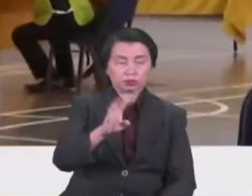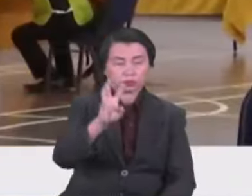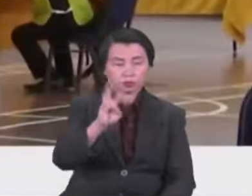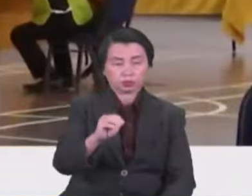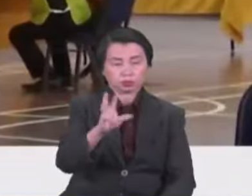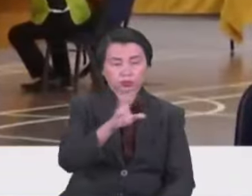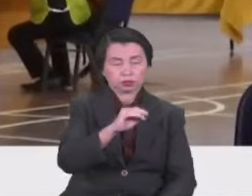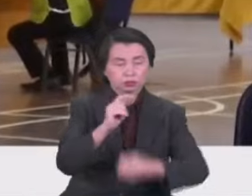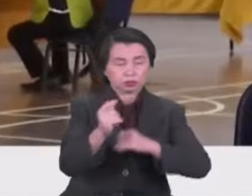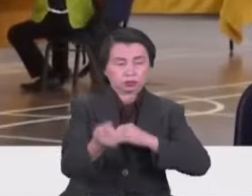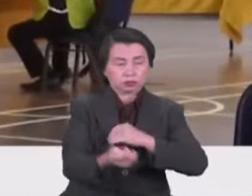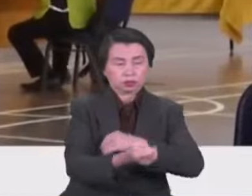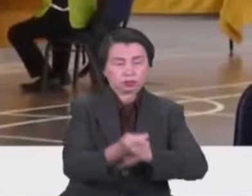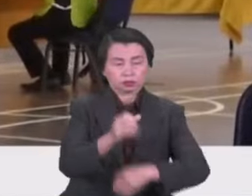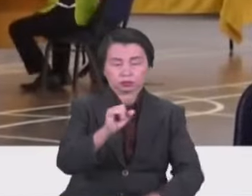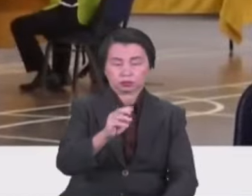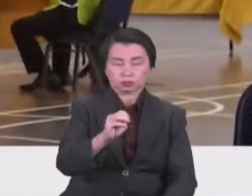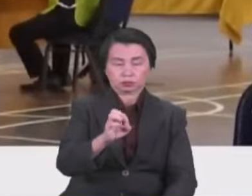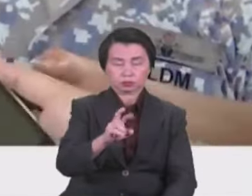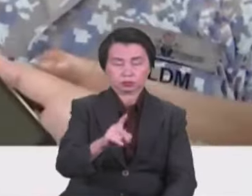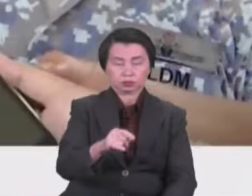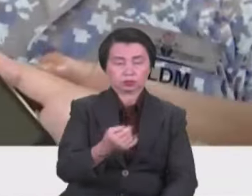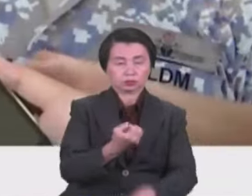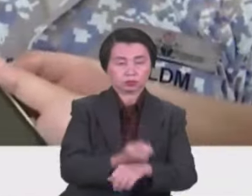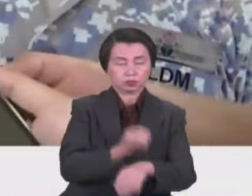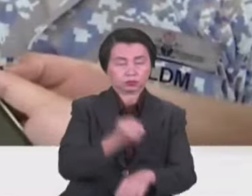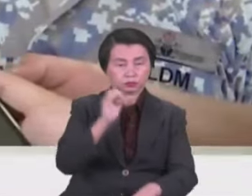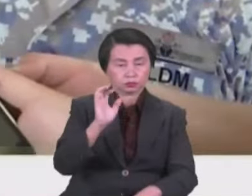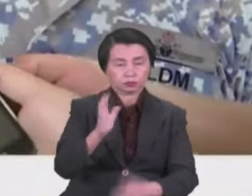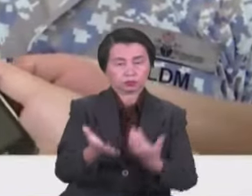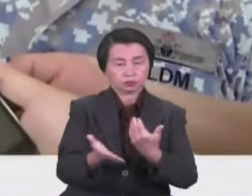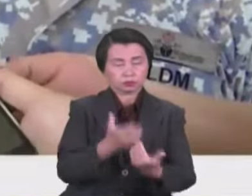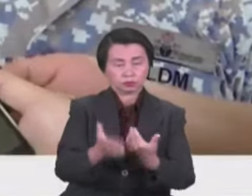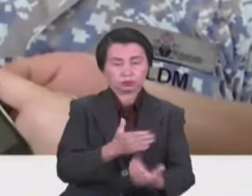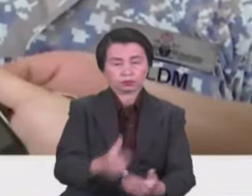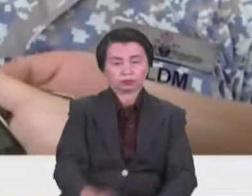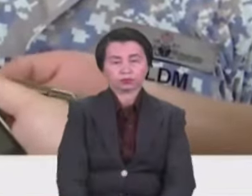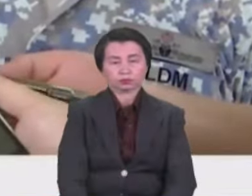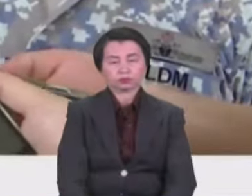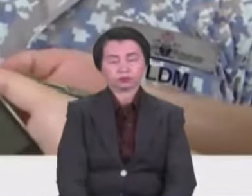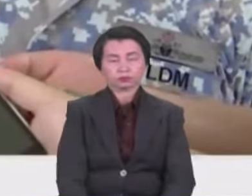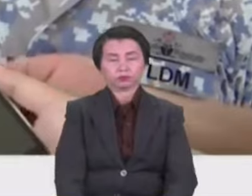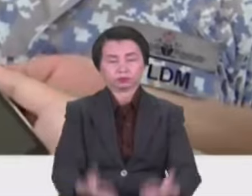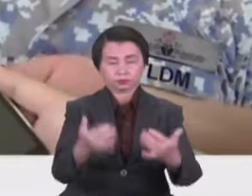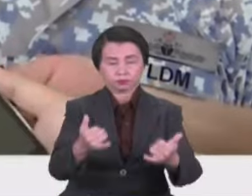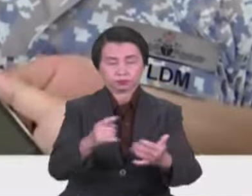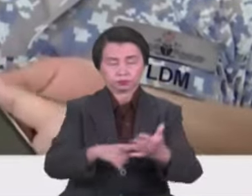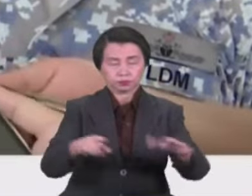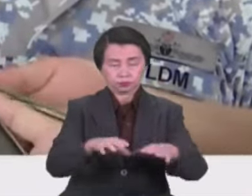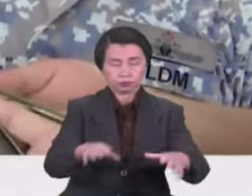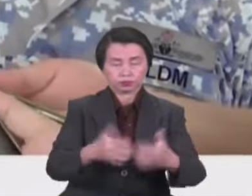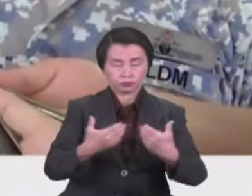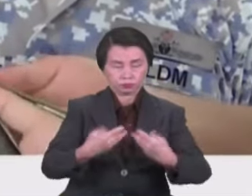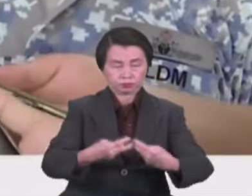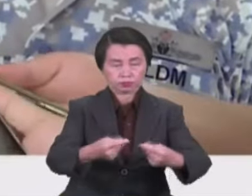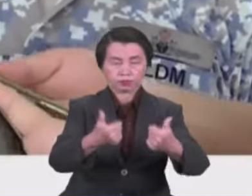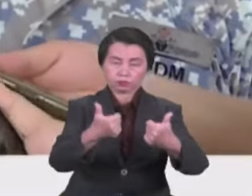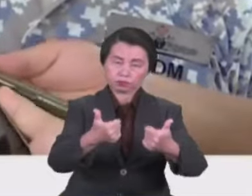TLDM Taman Samudra Batu 5 di Sandakan. Untuk mengundi setakat ini berjalan seperti yang diharapkan, alhamdulillah,